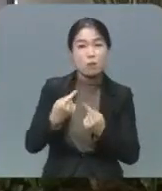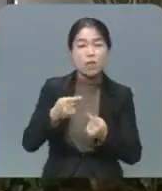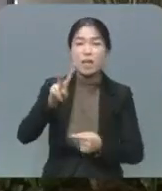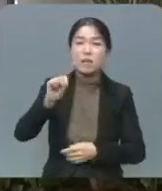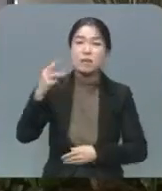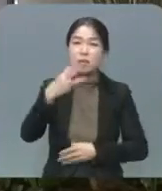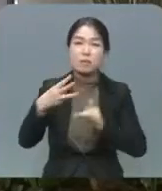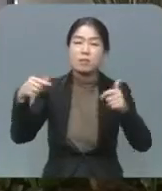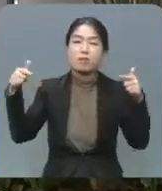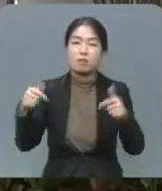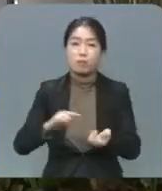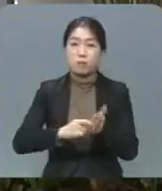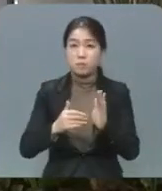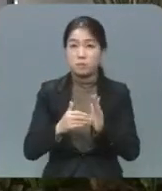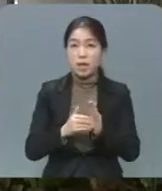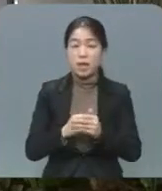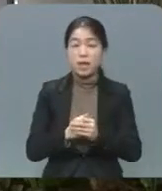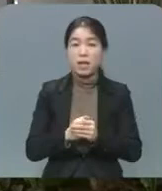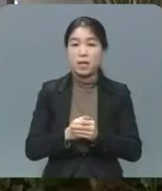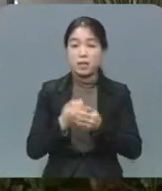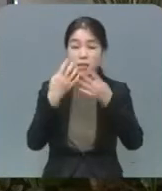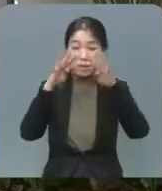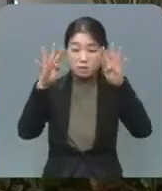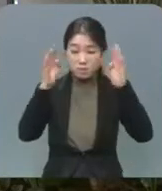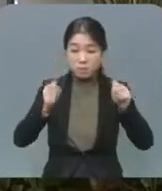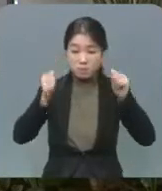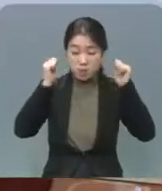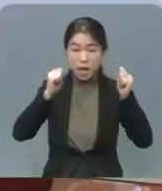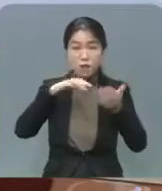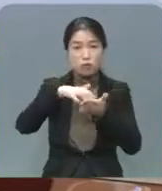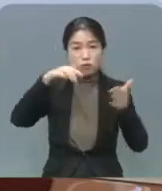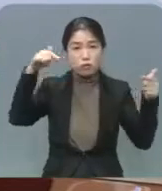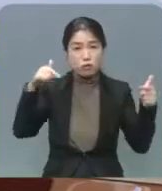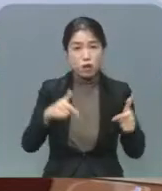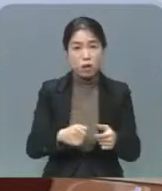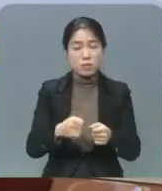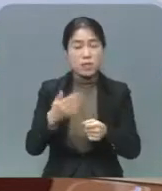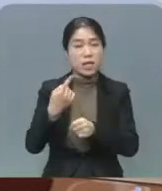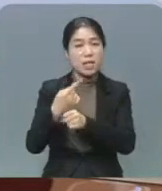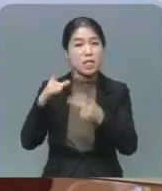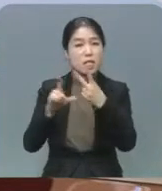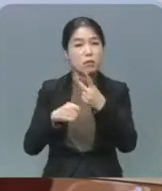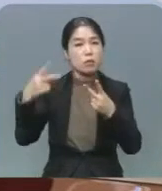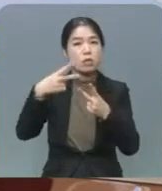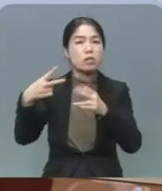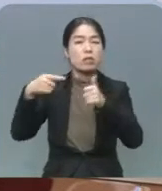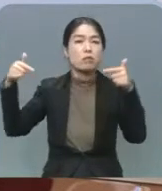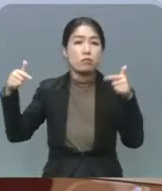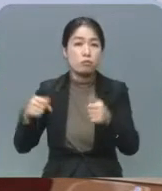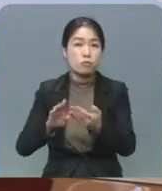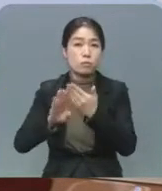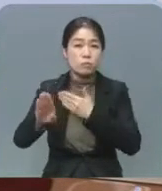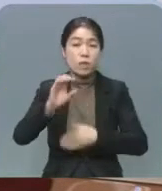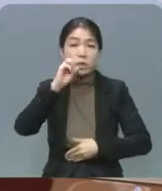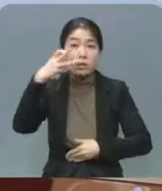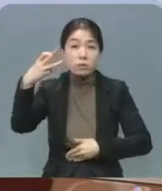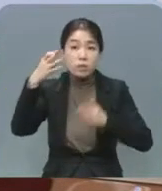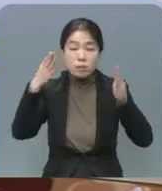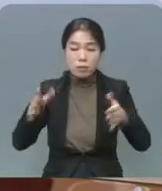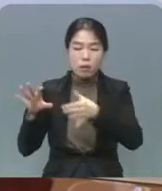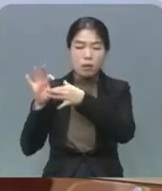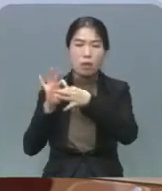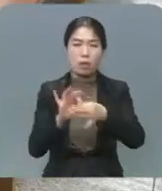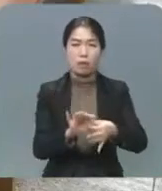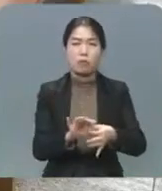것으로 나타났습니다 4년제 대졸 취업자 감소는 지난해 2월 2천 명이 줄어든 이후 13개월 째 계속되고